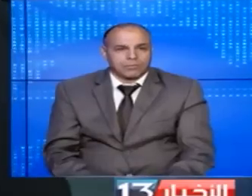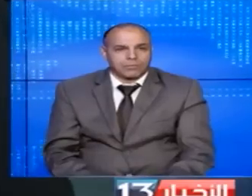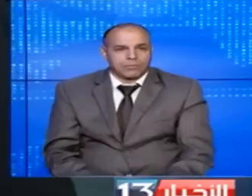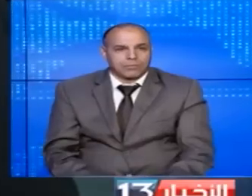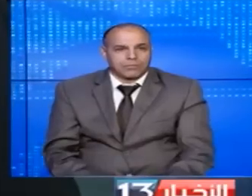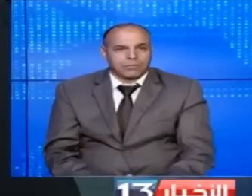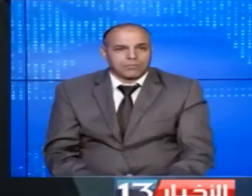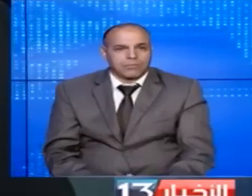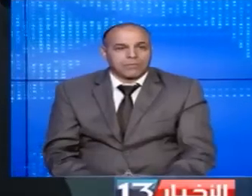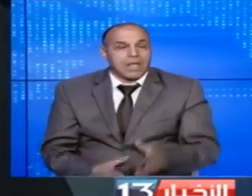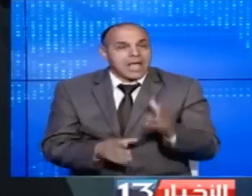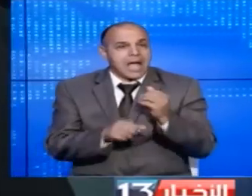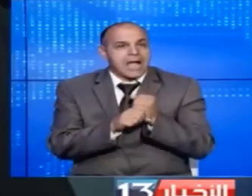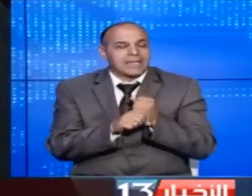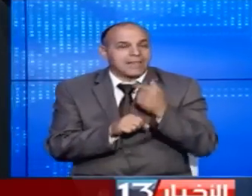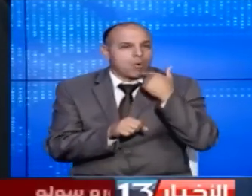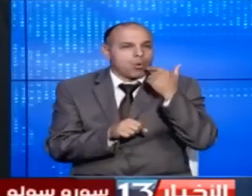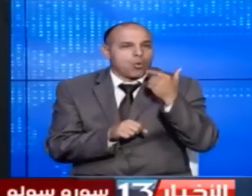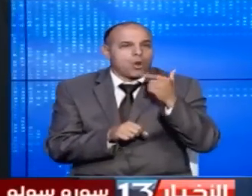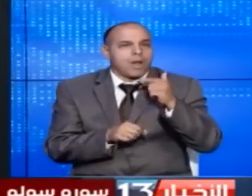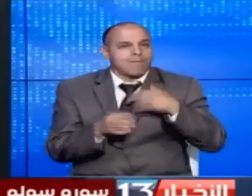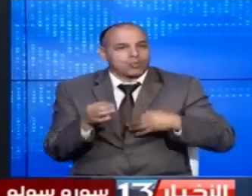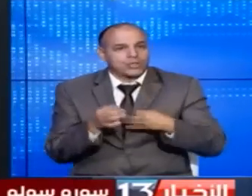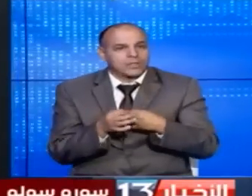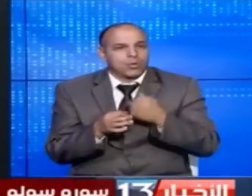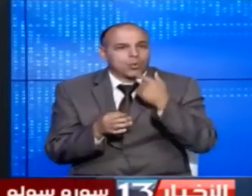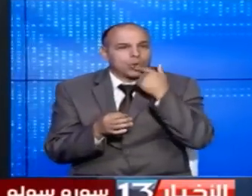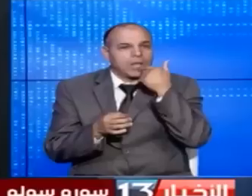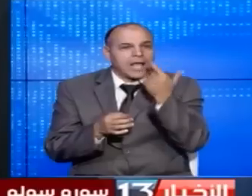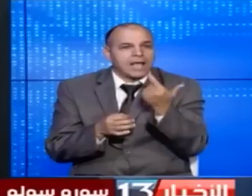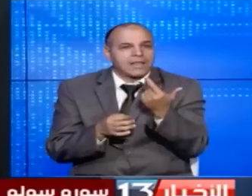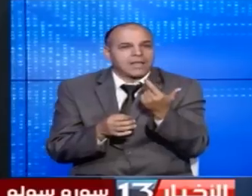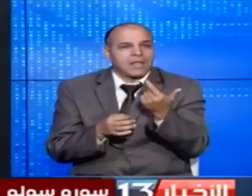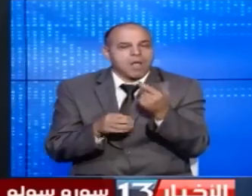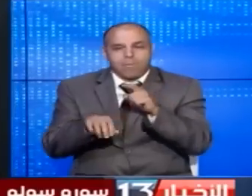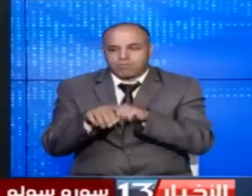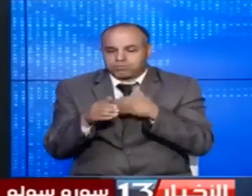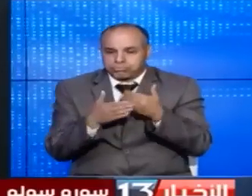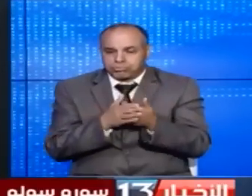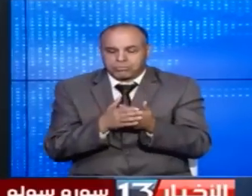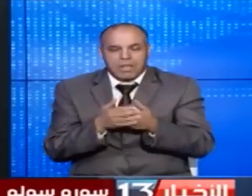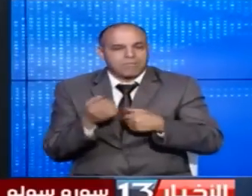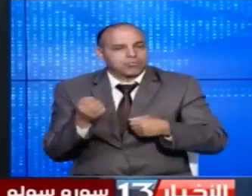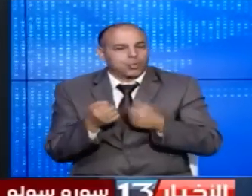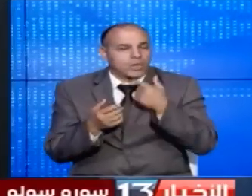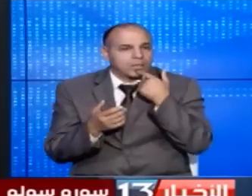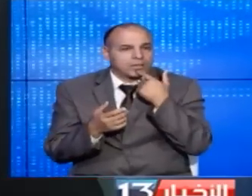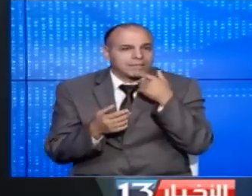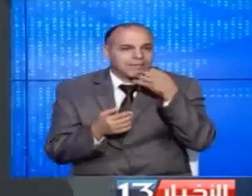بالنظر الى احتضان الايام لانماط الموسيقيه المختلفه والالتزام بالمواعيد على مستوى التنظيم،